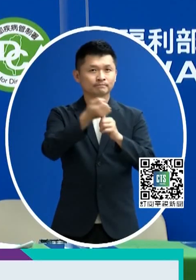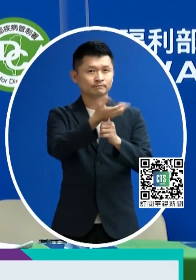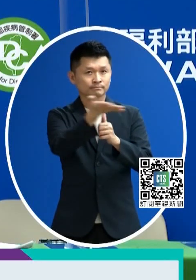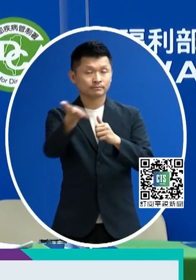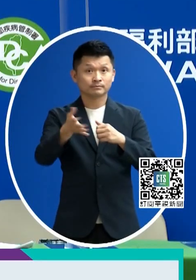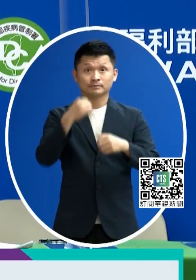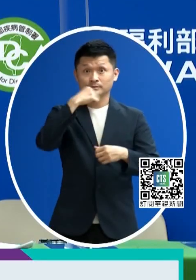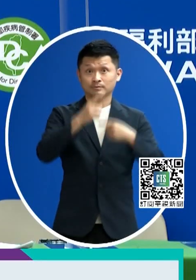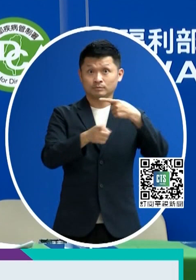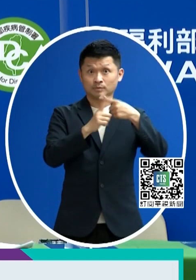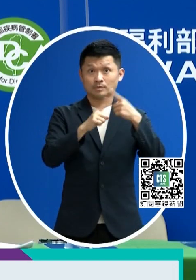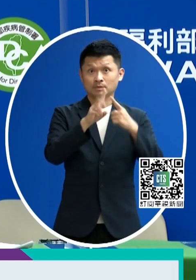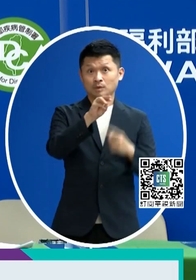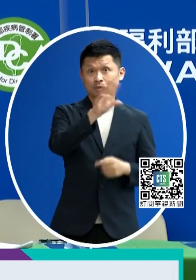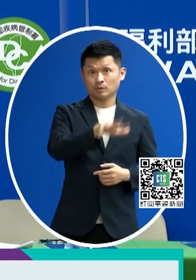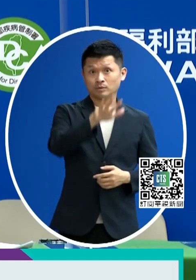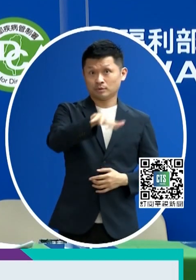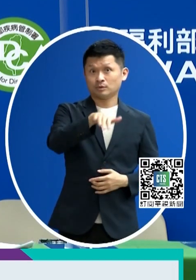是